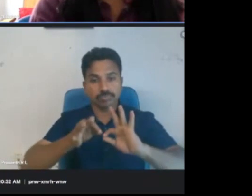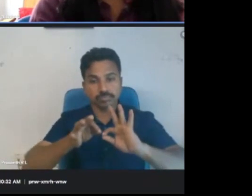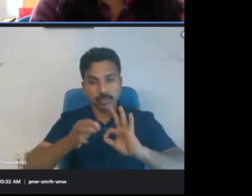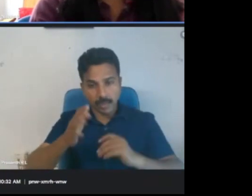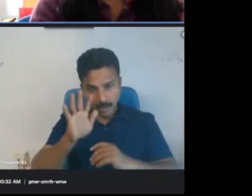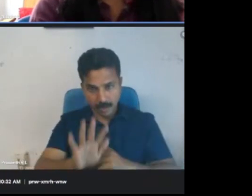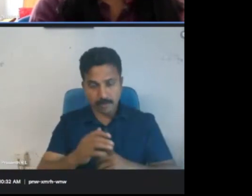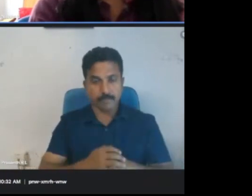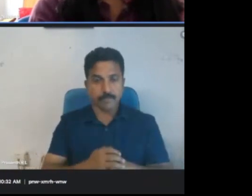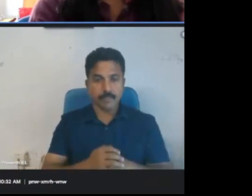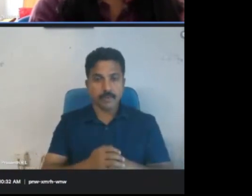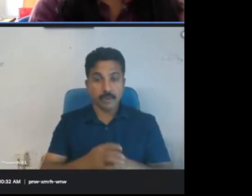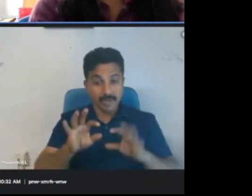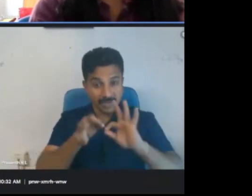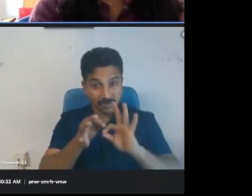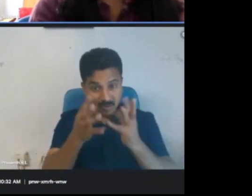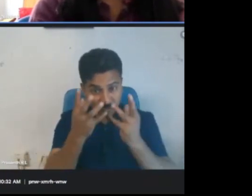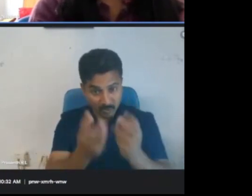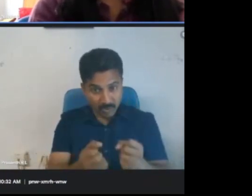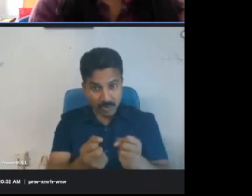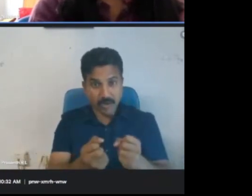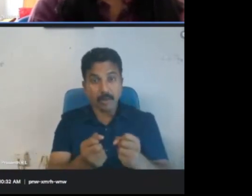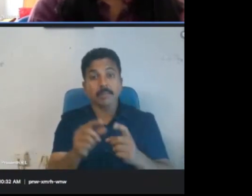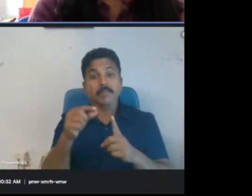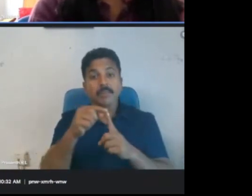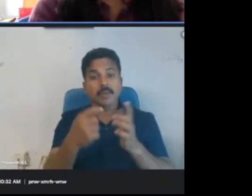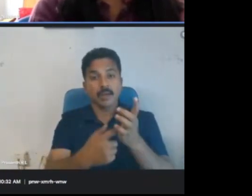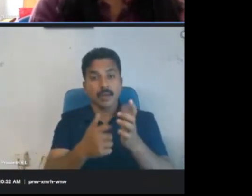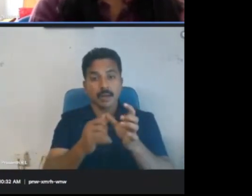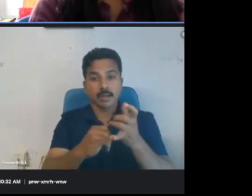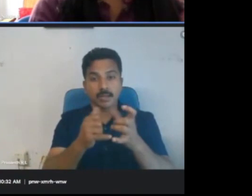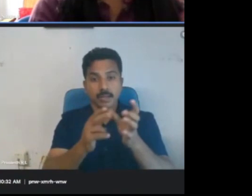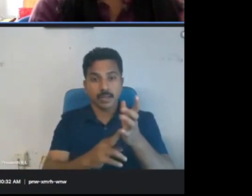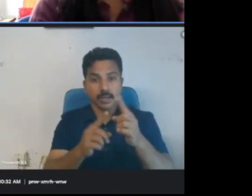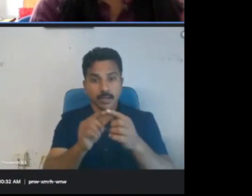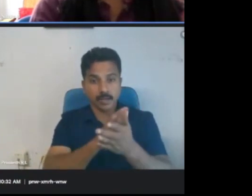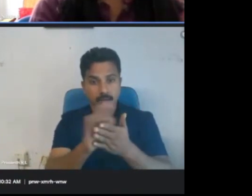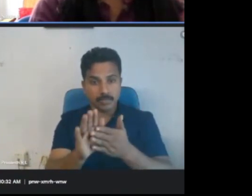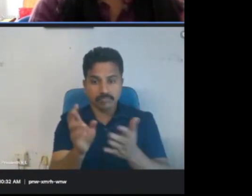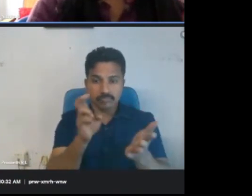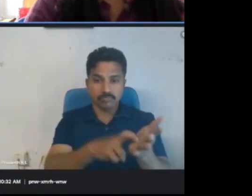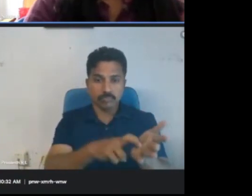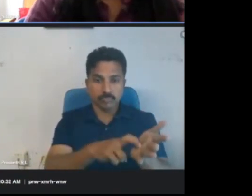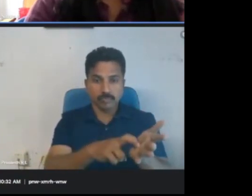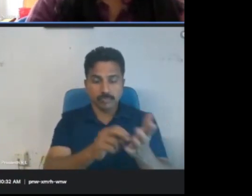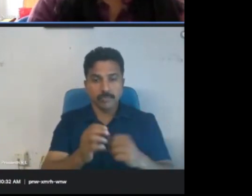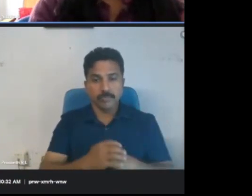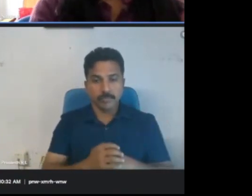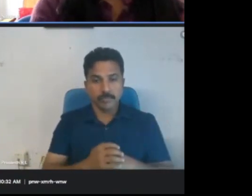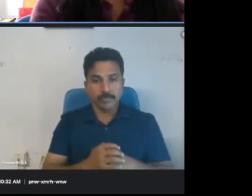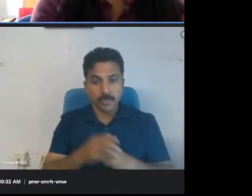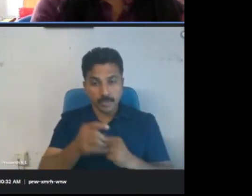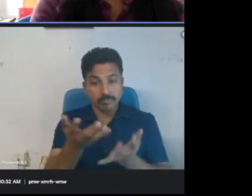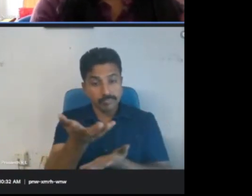ഇന്റർപ്രിറ്റേഷൻ ഉണ്ടായിരിക്കുന്നതാണ്. അത് ആവശ്യമുള്ളവർ ദയവായി പ്രശാന്ത് സാറിനെ പിൻ ചെയ്യുക. ഇന്ന് ചർച്ച